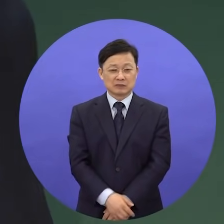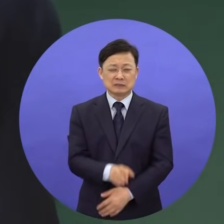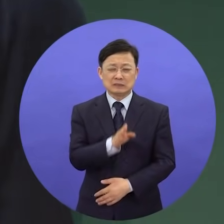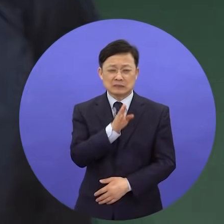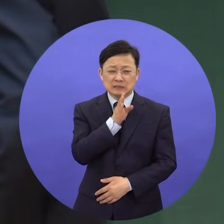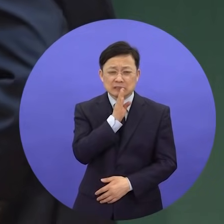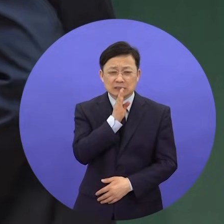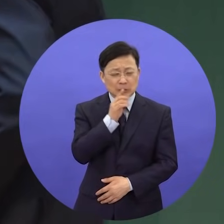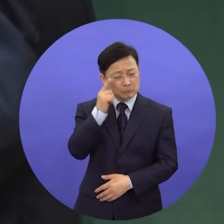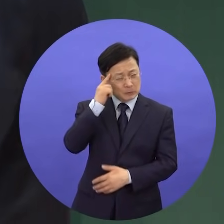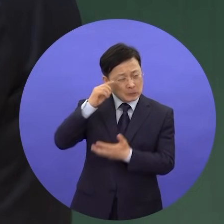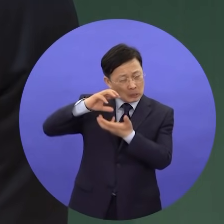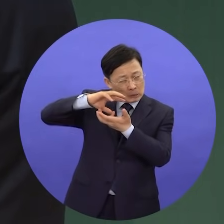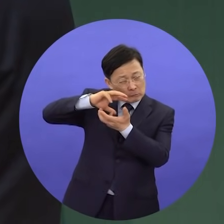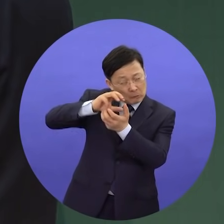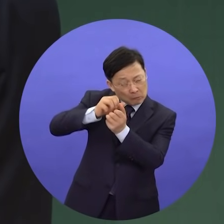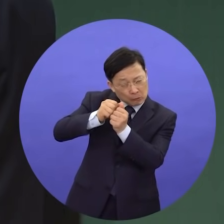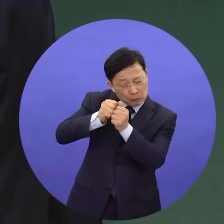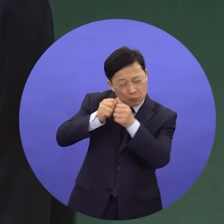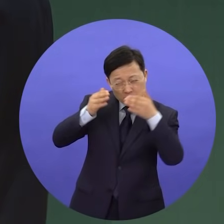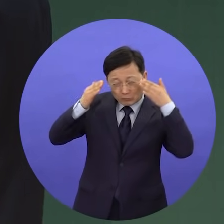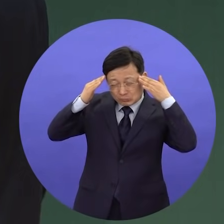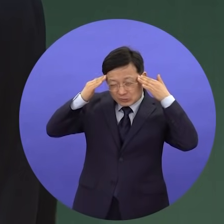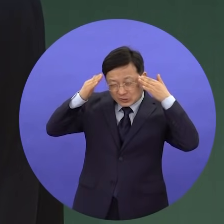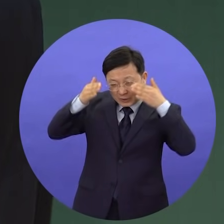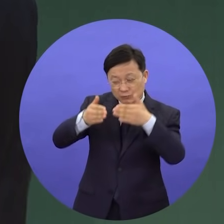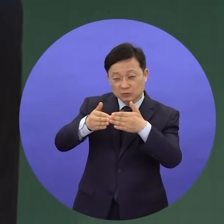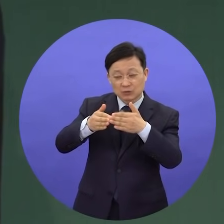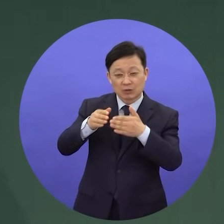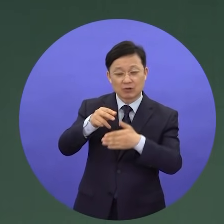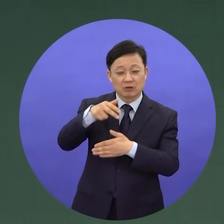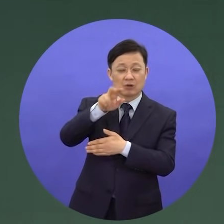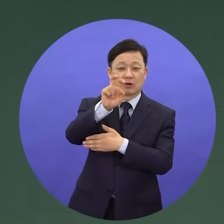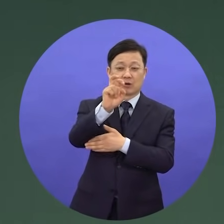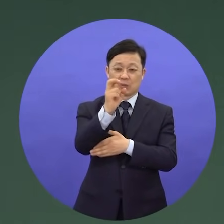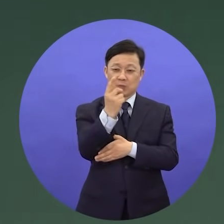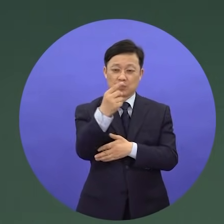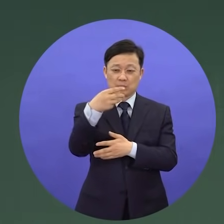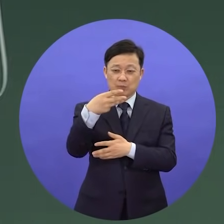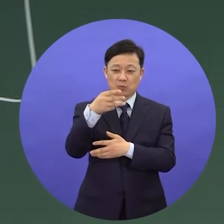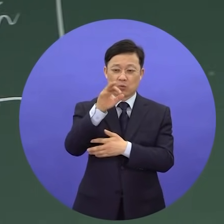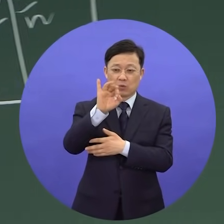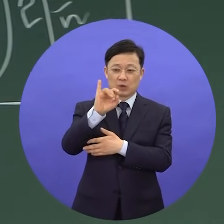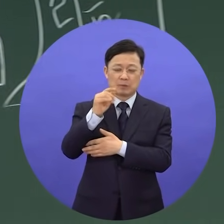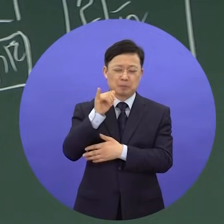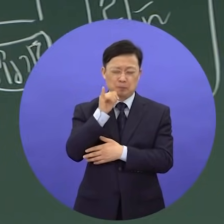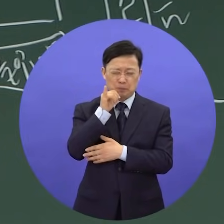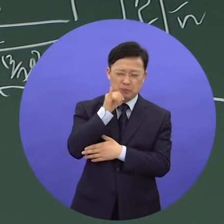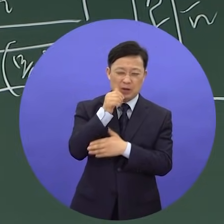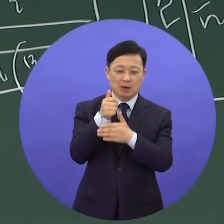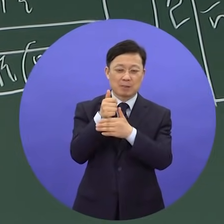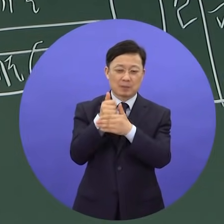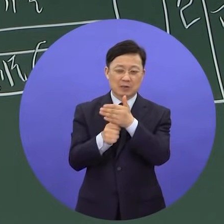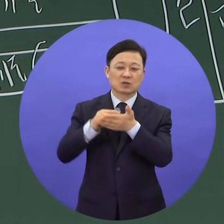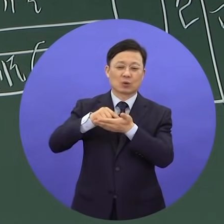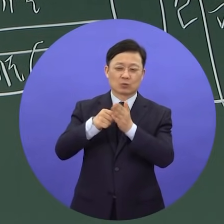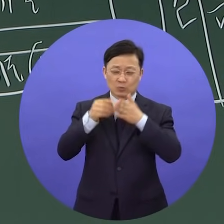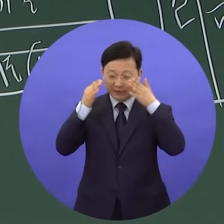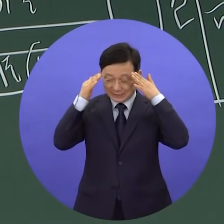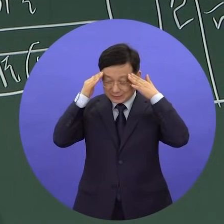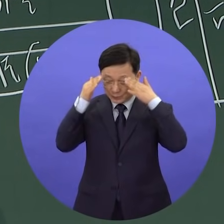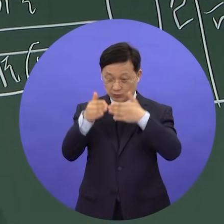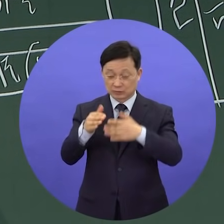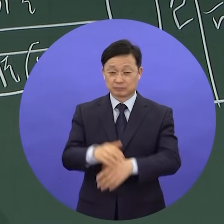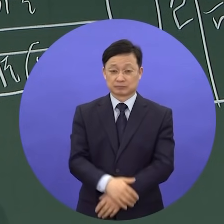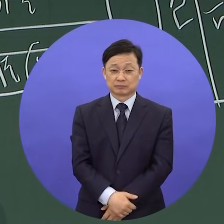몰입하는 기도. That yes, it is concentrated prayer, but really immersing yourself in this. 이 공통점이 싹 다 뭐냐? What is a common trait of all this?